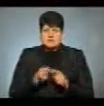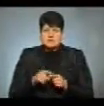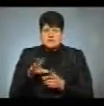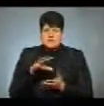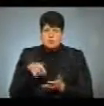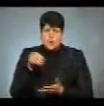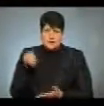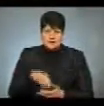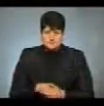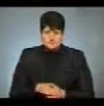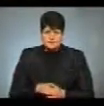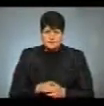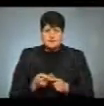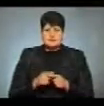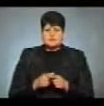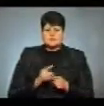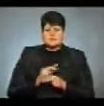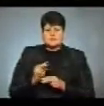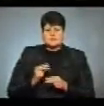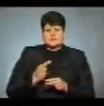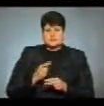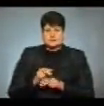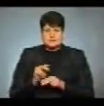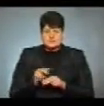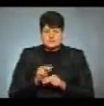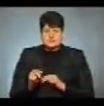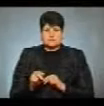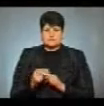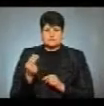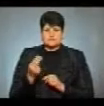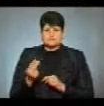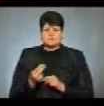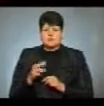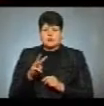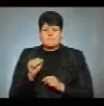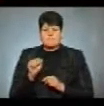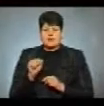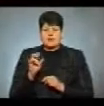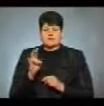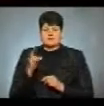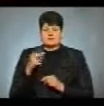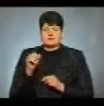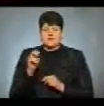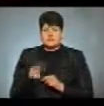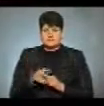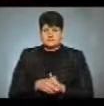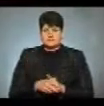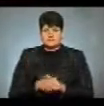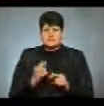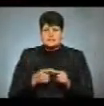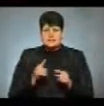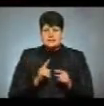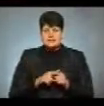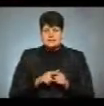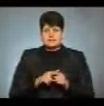тортики. Це майстер-клас для школярів із розписування мандала. З розфарбовування мандал. Це є